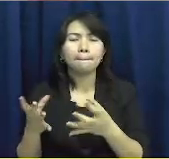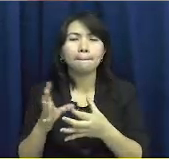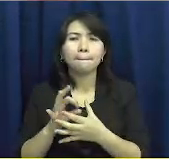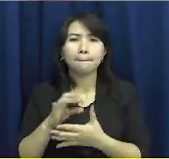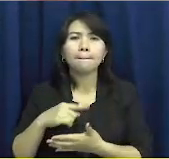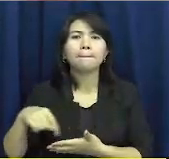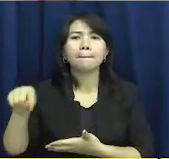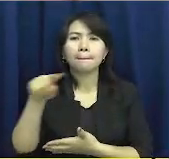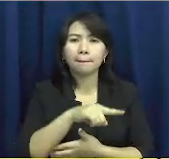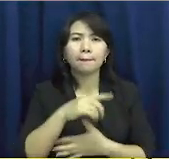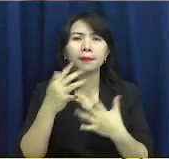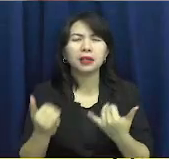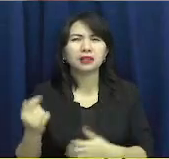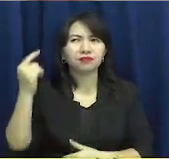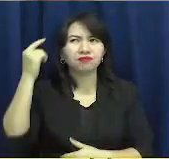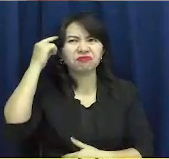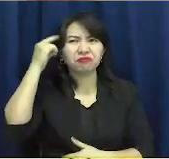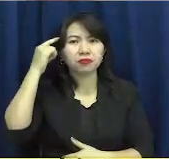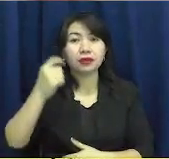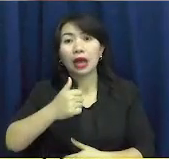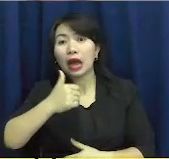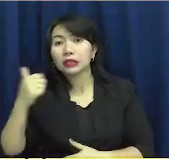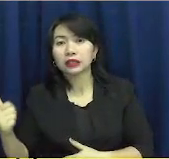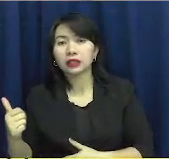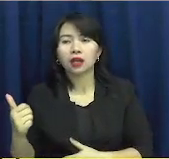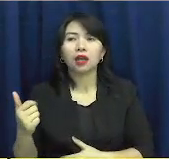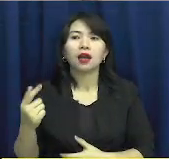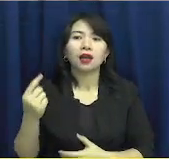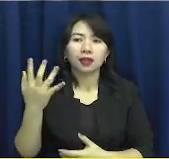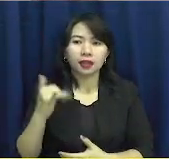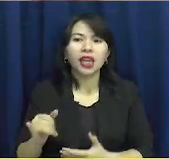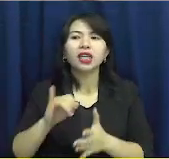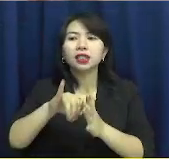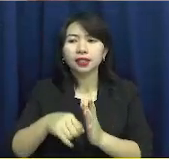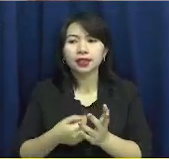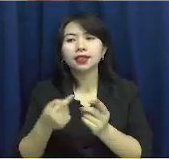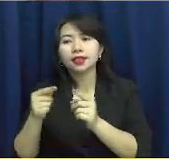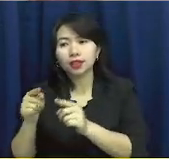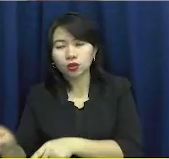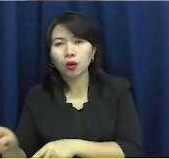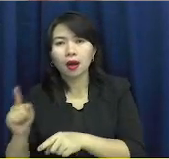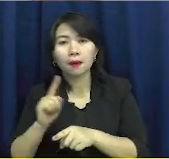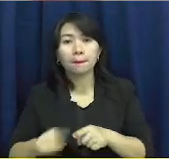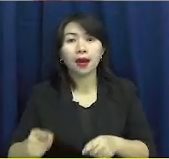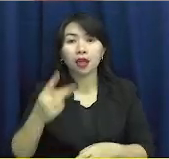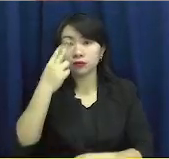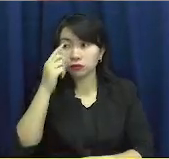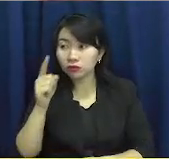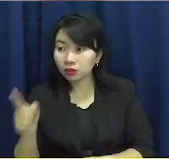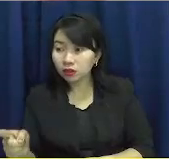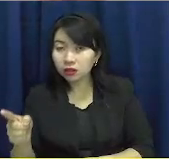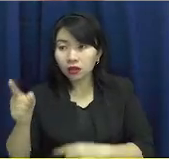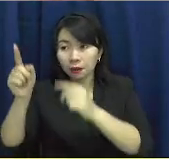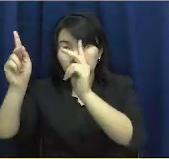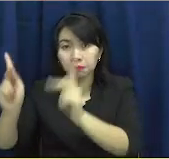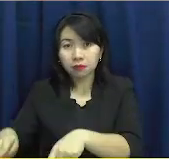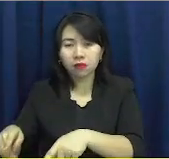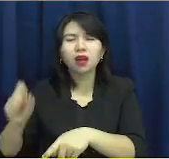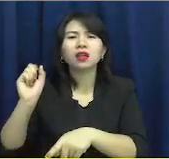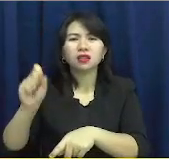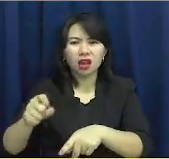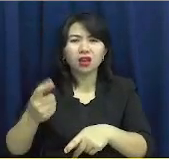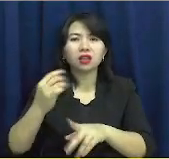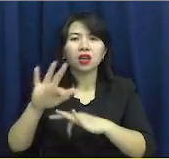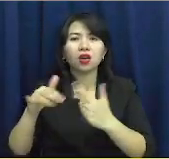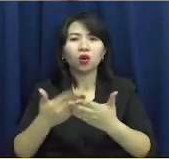nga ni Pastor noong nakaraan, sasama lang yan. Diba? Sasama lang yan. Pero makikita mo, yes, they can also rejoice